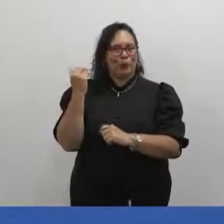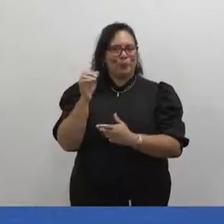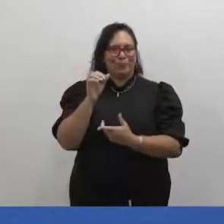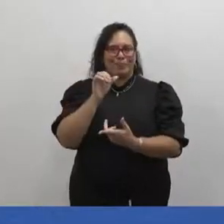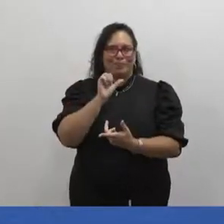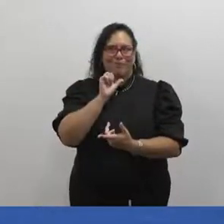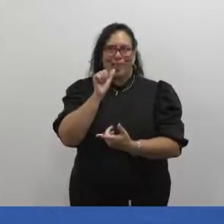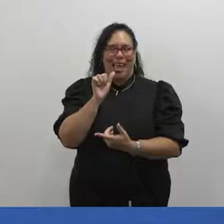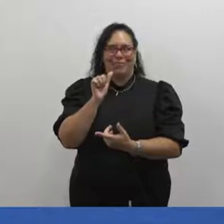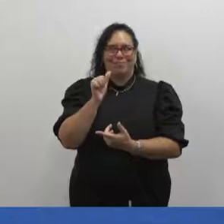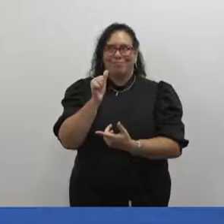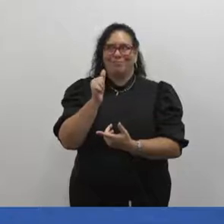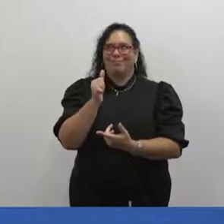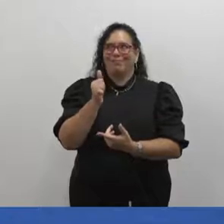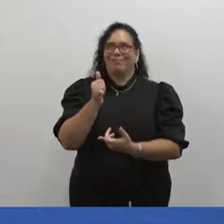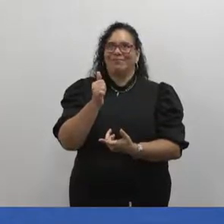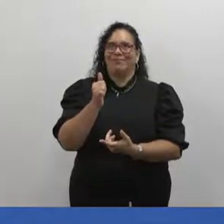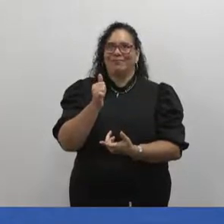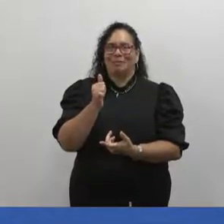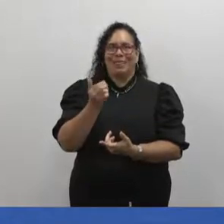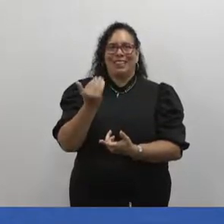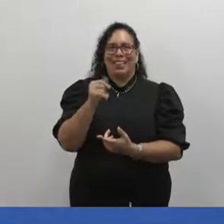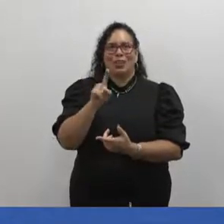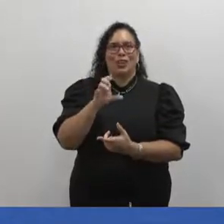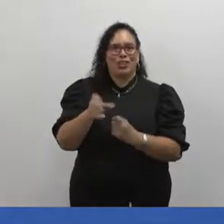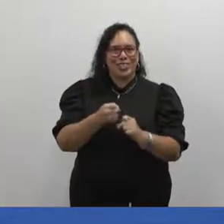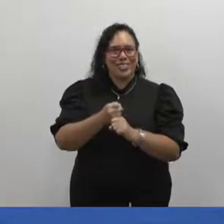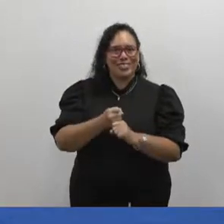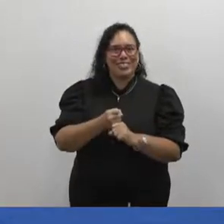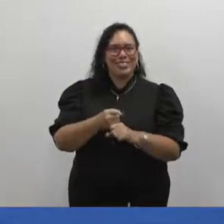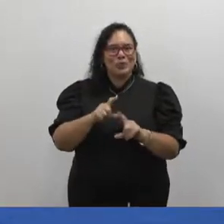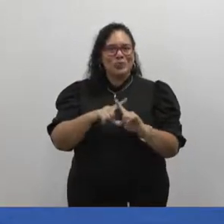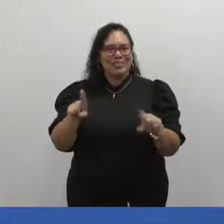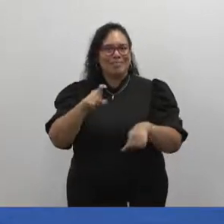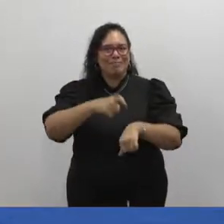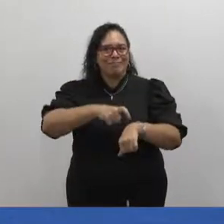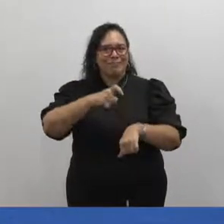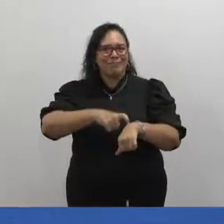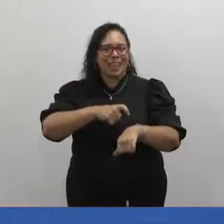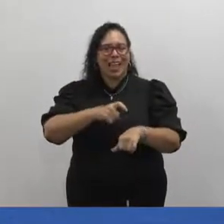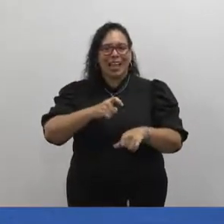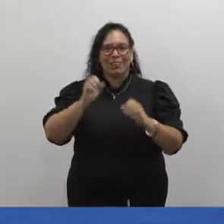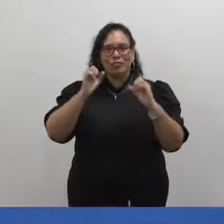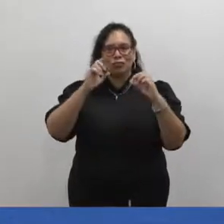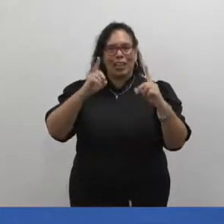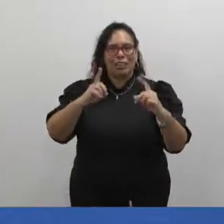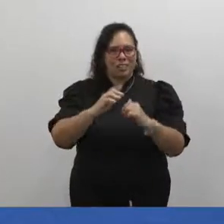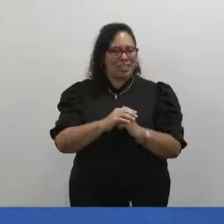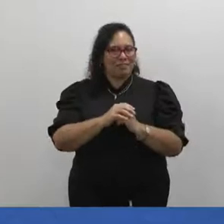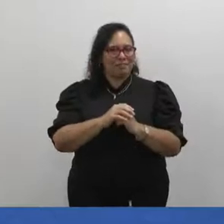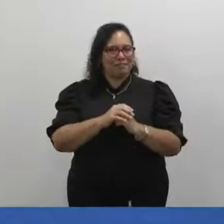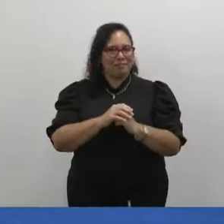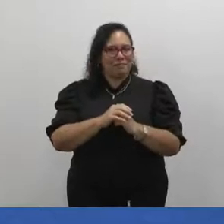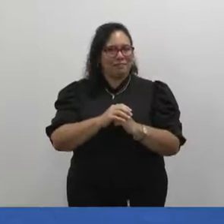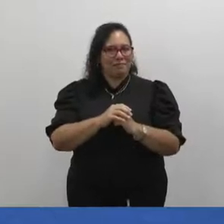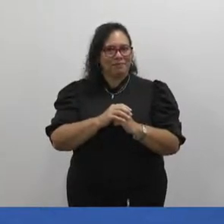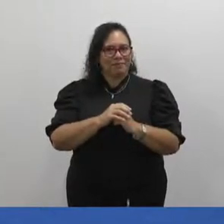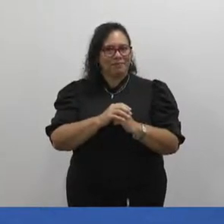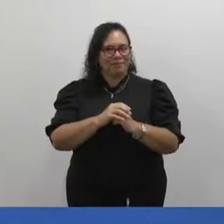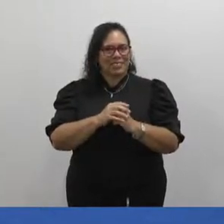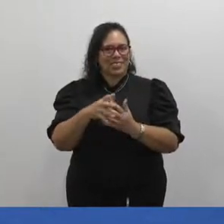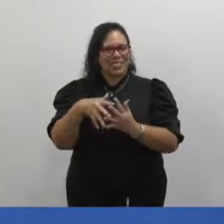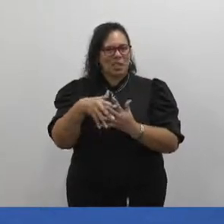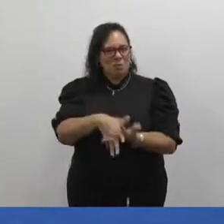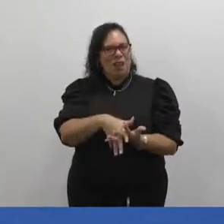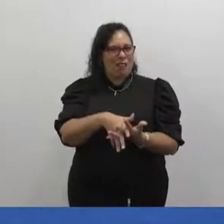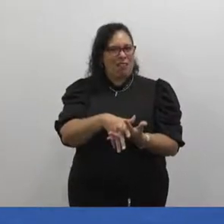mạnh dây đó thăm tâm bị mà rối chân môn này đầm bón sạc xa sập ngày ní về toàn